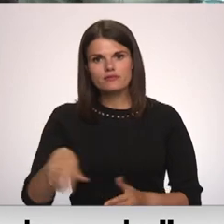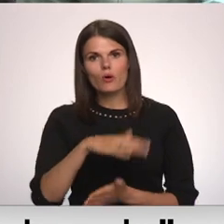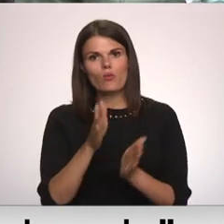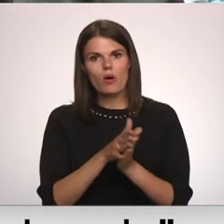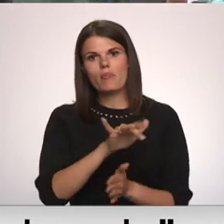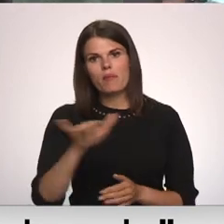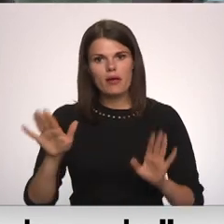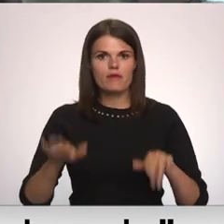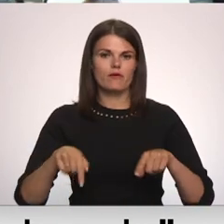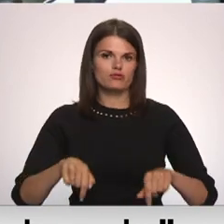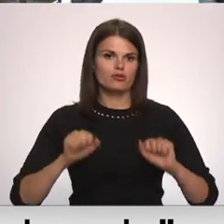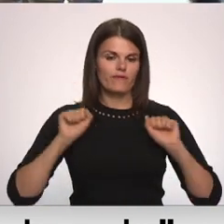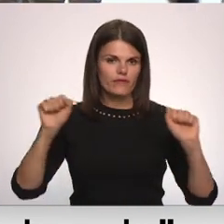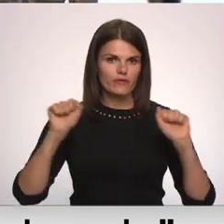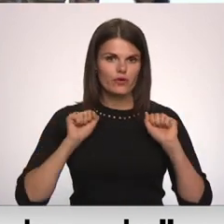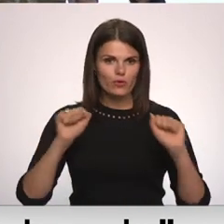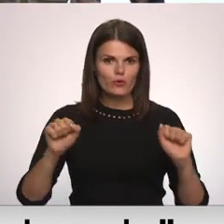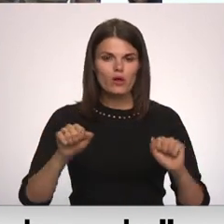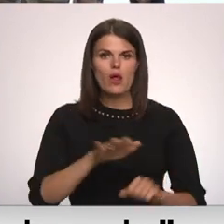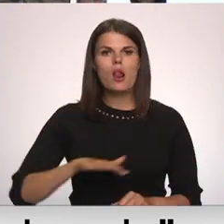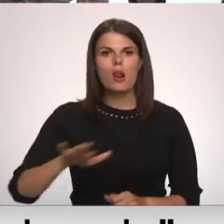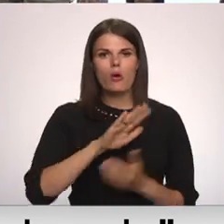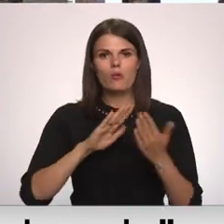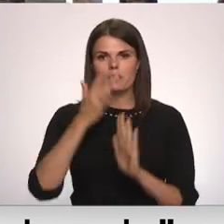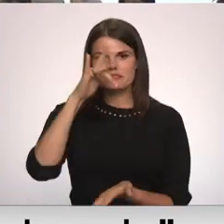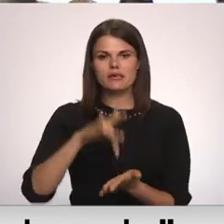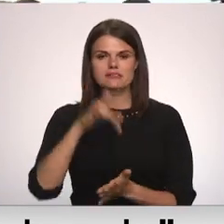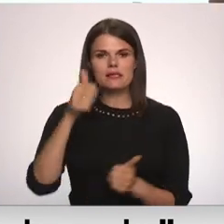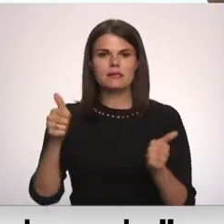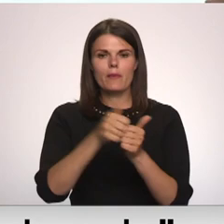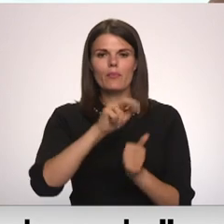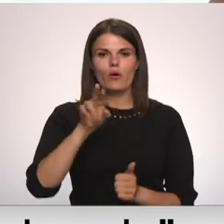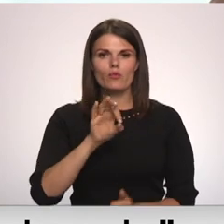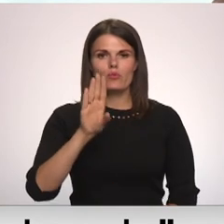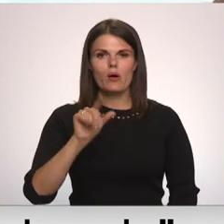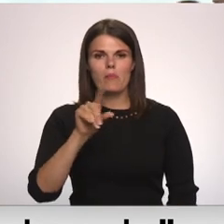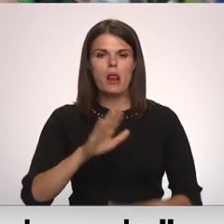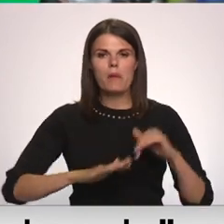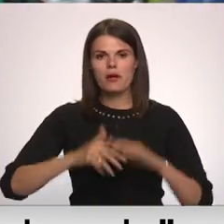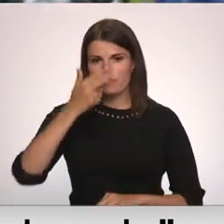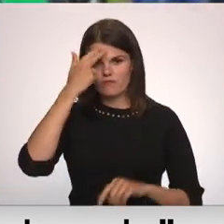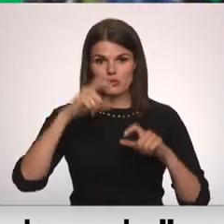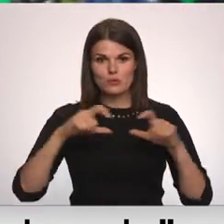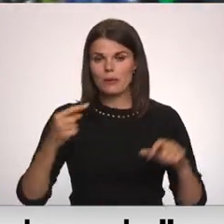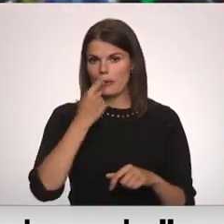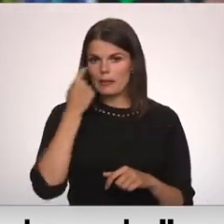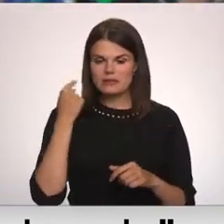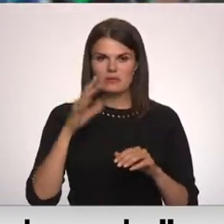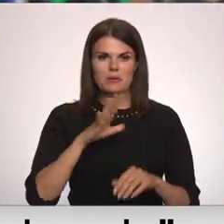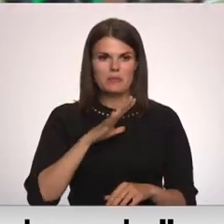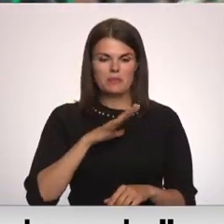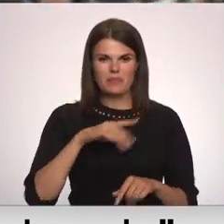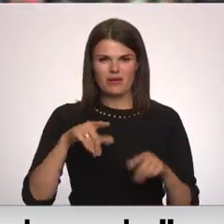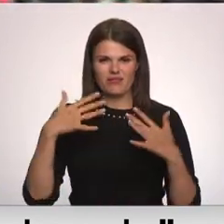tad var nodarboties. Laukuma pilsētas centrā pie Dobeles amatniecības vidusskolas vēl netik senā pagātnē varēja saukt pat